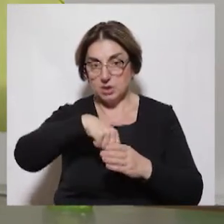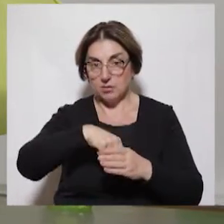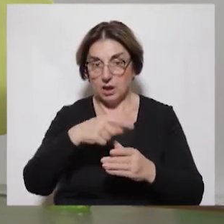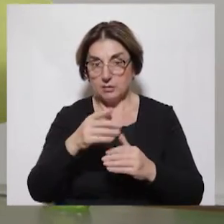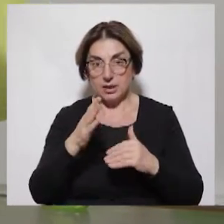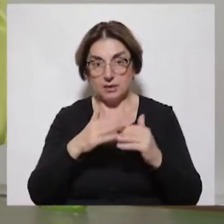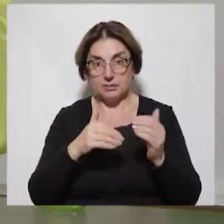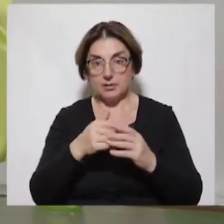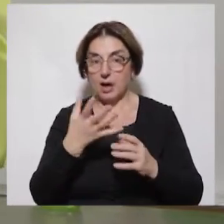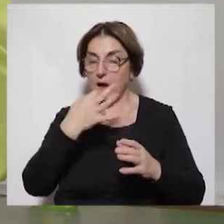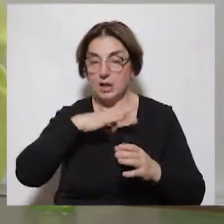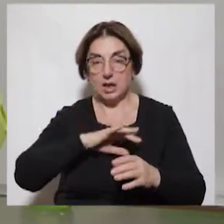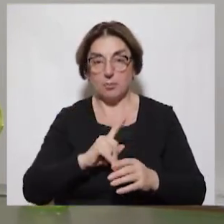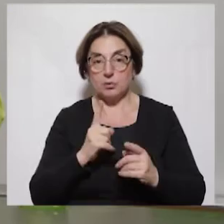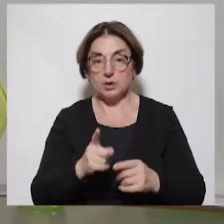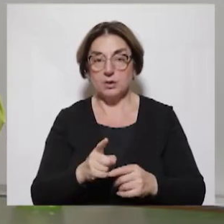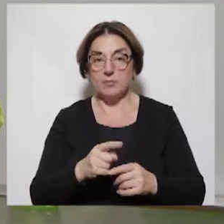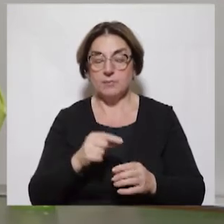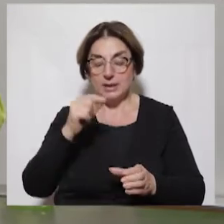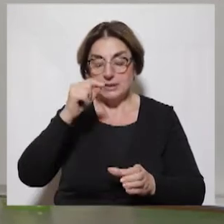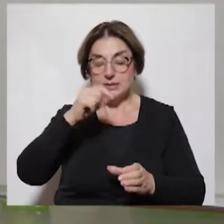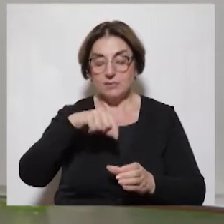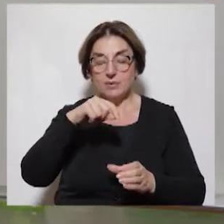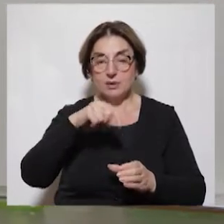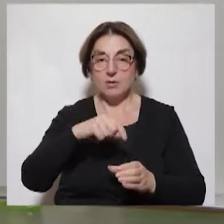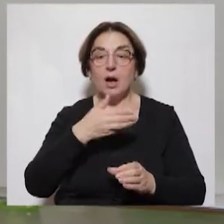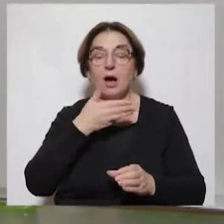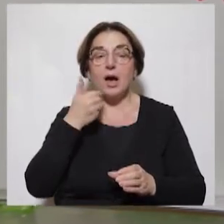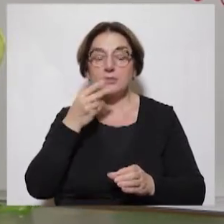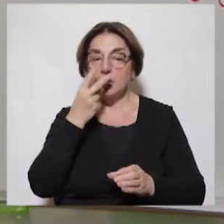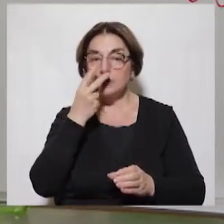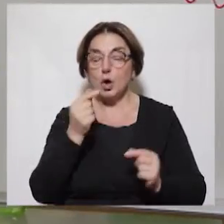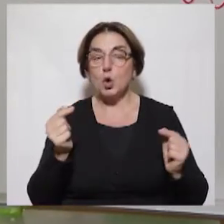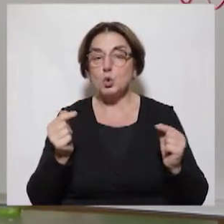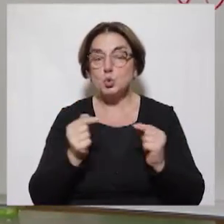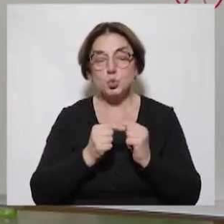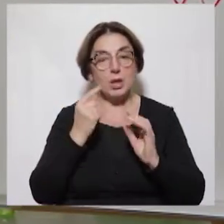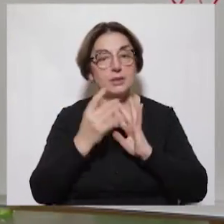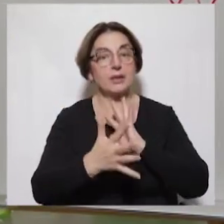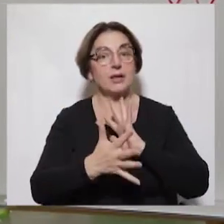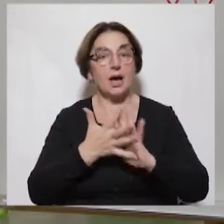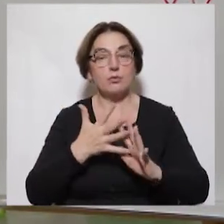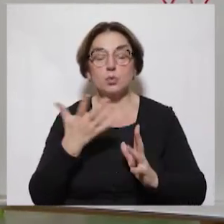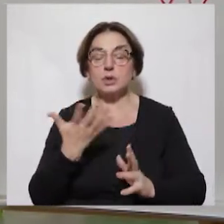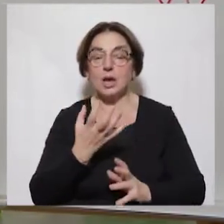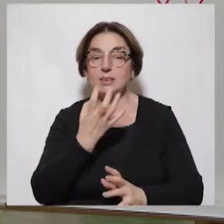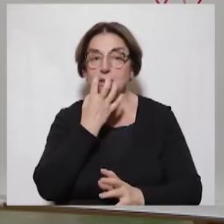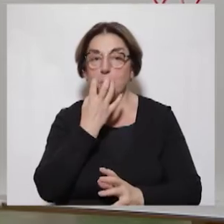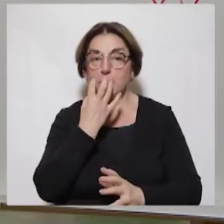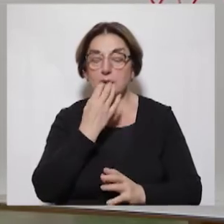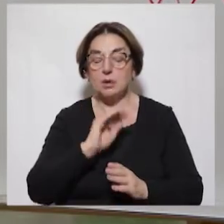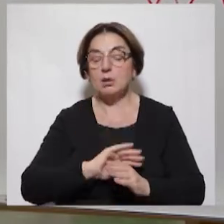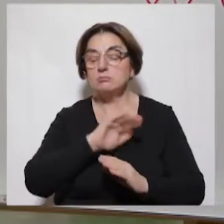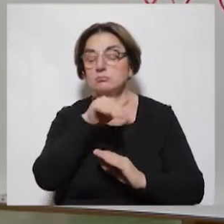ეს ხელსაწყო, მოდით არ გამოვიყენოთ, ვინაიდან წვეთის დაცემა უფრო კარგად დავინახოთ და ზუსტად განსაზღვროთ, რა